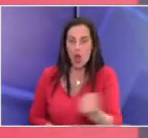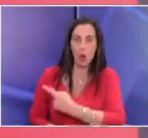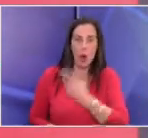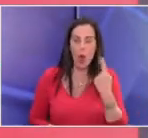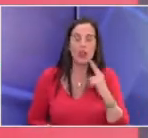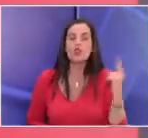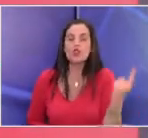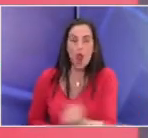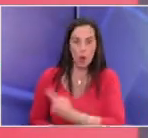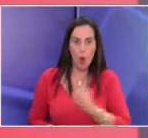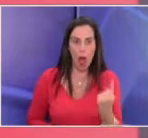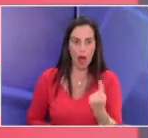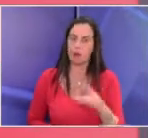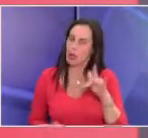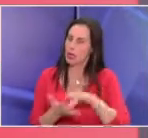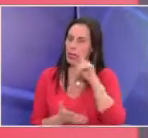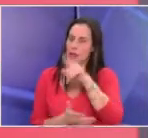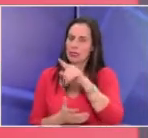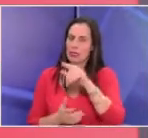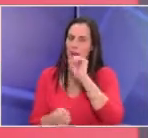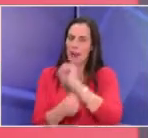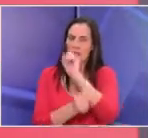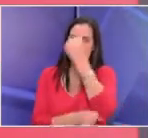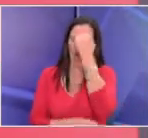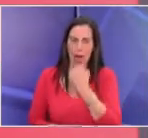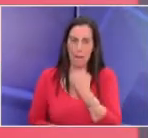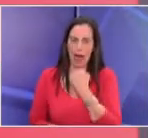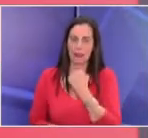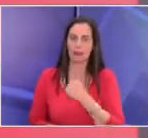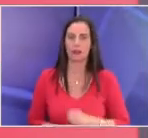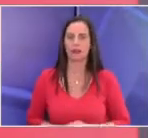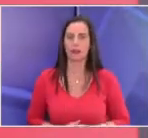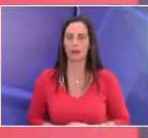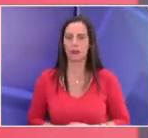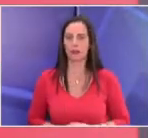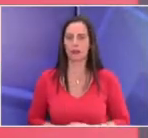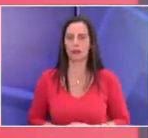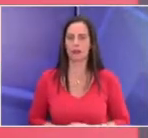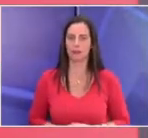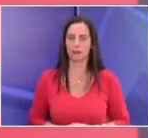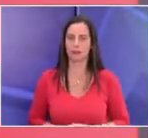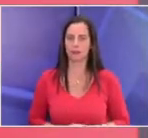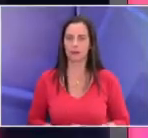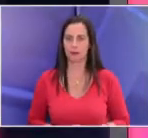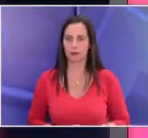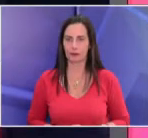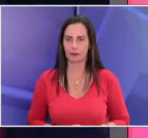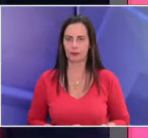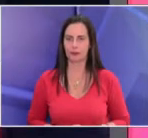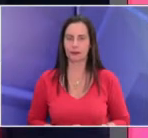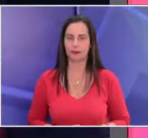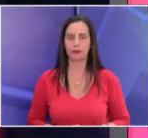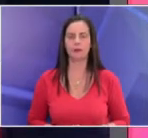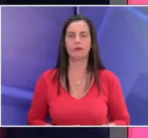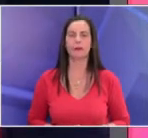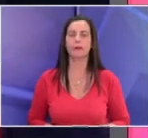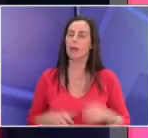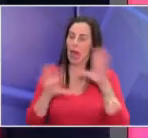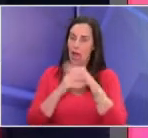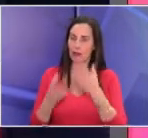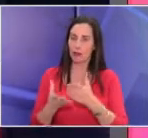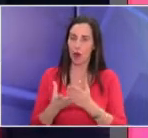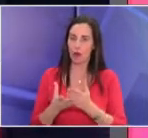מסורים ומאמינים במטרה. אבל יש גבול, כן. זאת אומרת, אנחנו לא יכולים לעבוד תחת עומסים כל כך גדולים, והתוצאה העצובה תהיה, עוד פעם, מבחינה